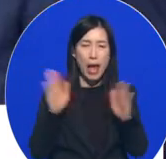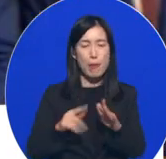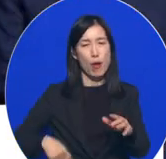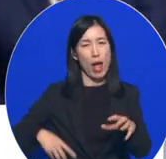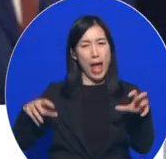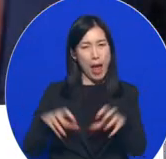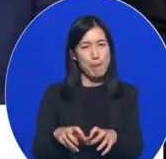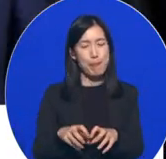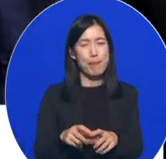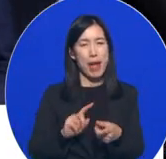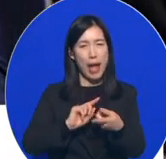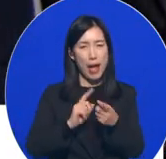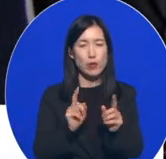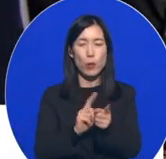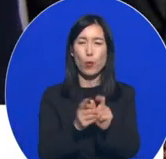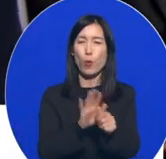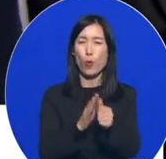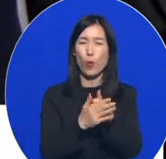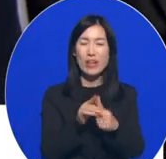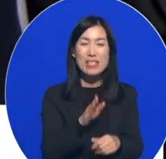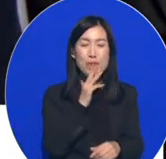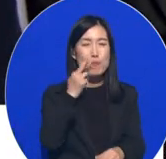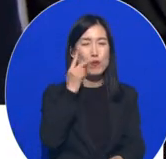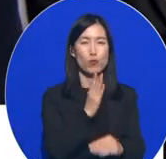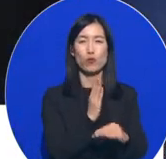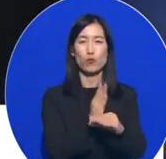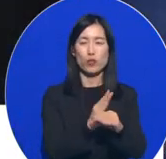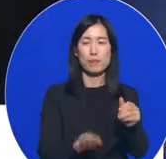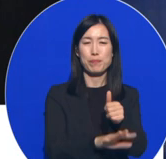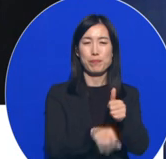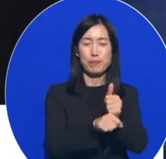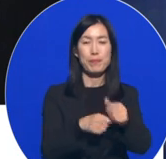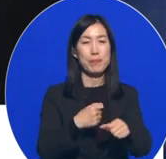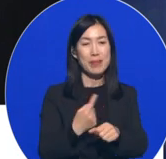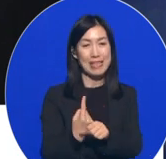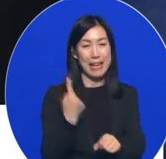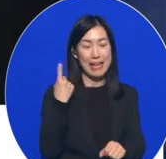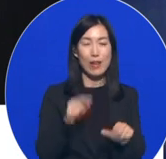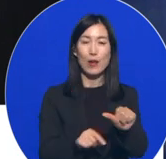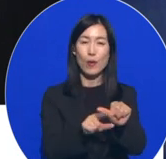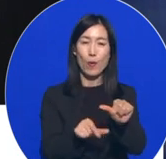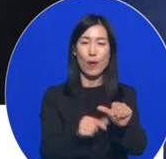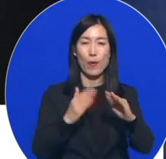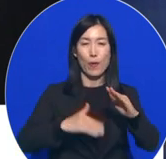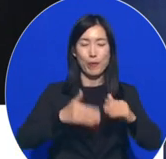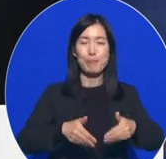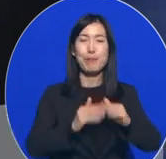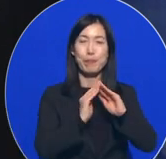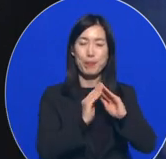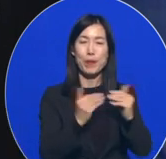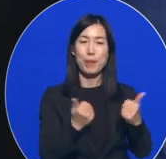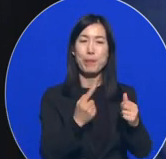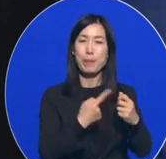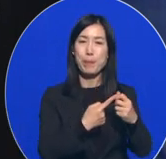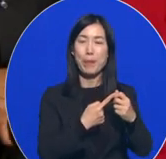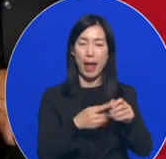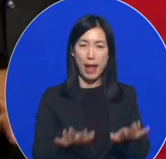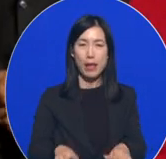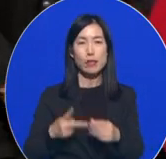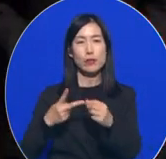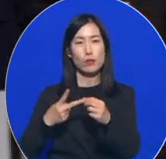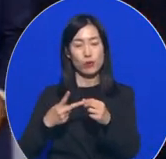대응하기 위한 미국 주도의 협의체로 지난해 5월 공식 출범 이후 이번이 두 번째 정상 회입니다